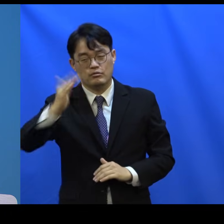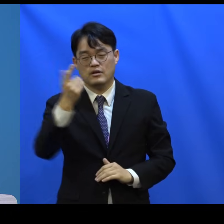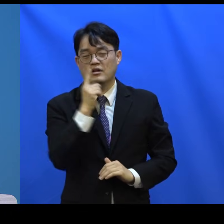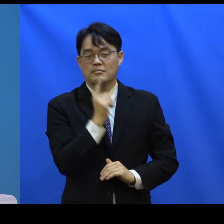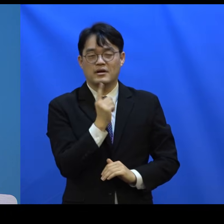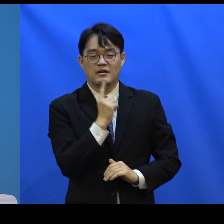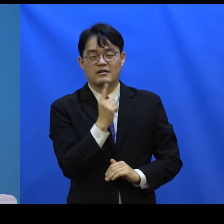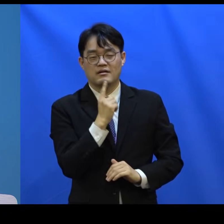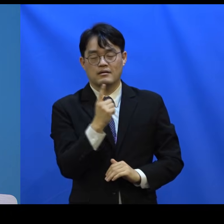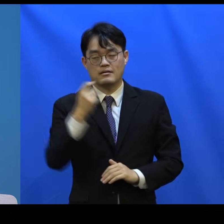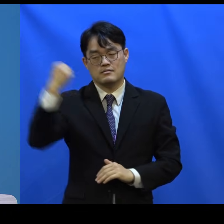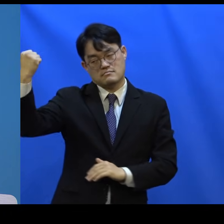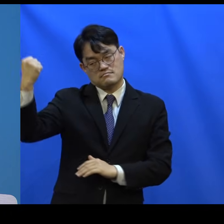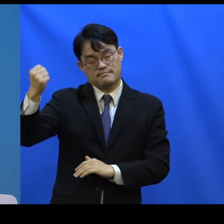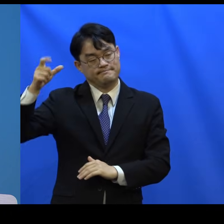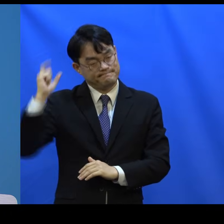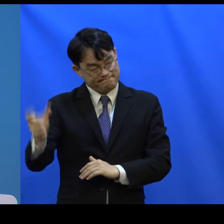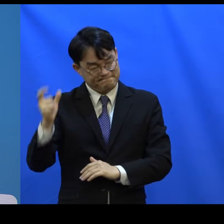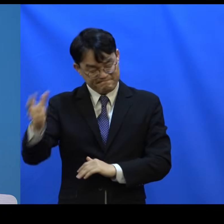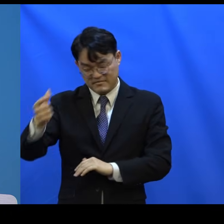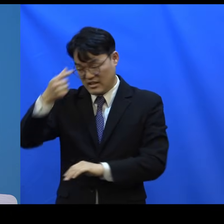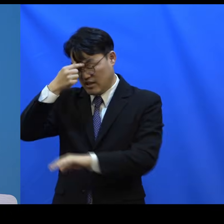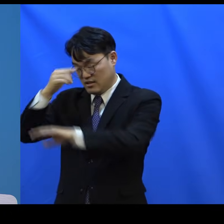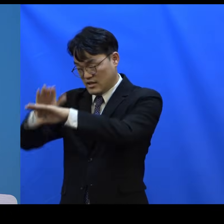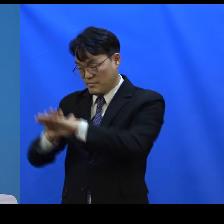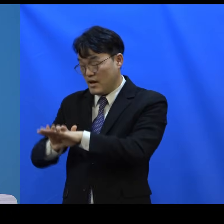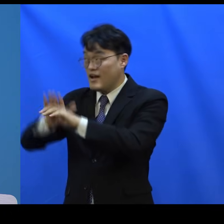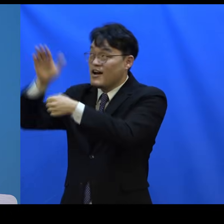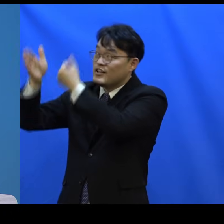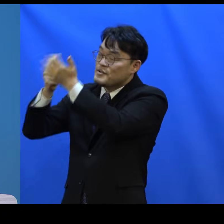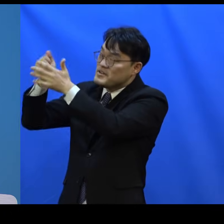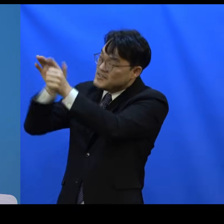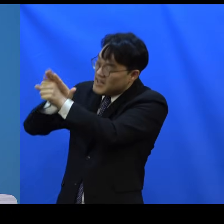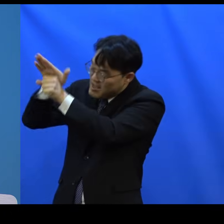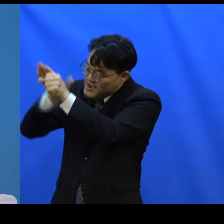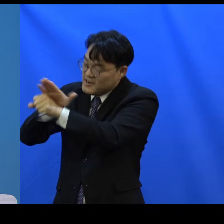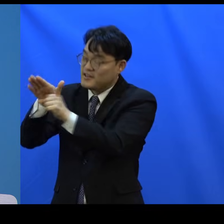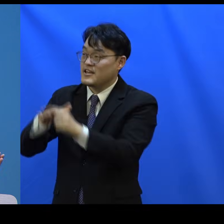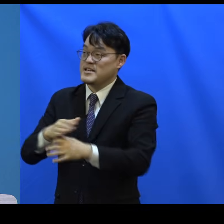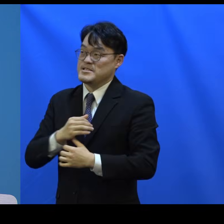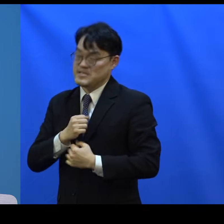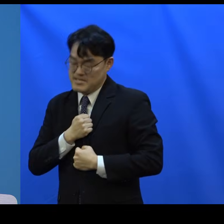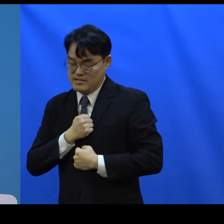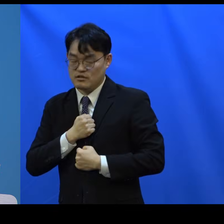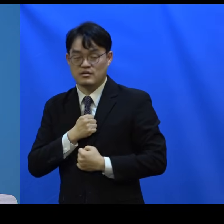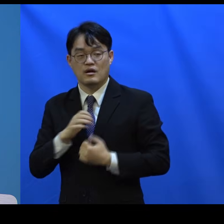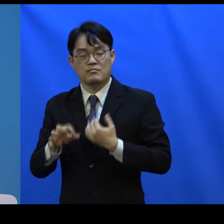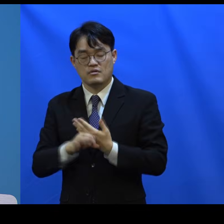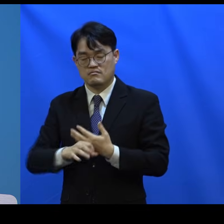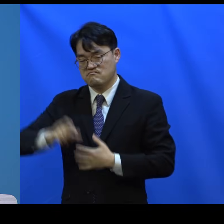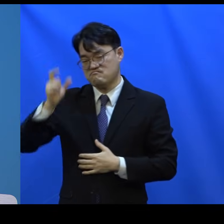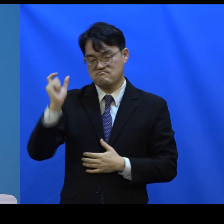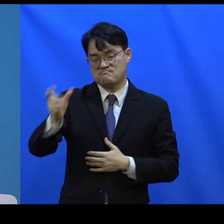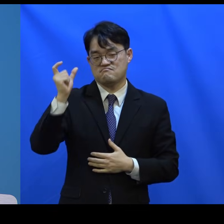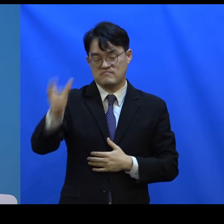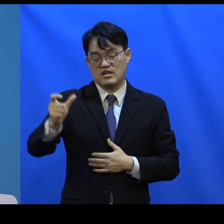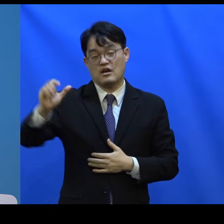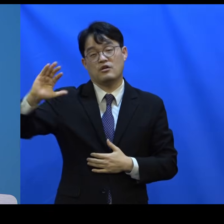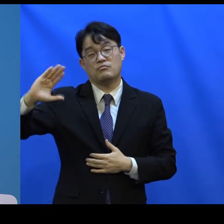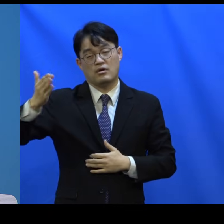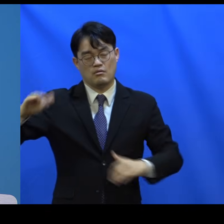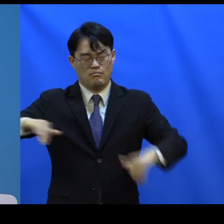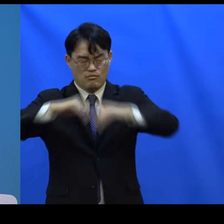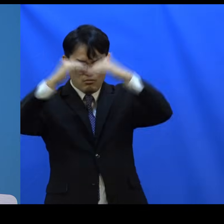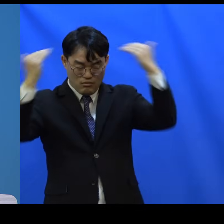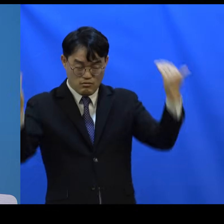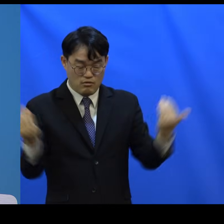그분을 사랑할 때, 그 다음에는 저절로 다 되는 것, 다 열리게 될 줄로 믿습니다.